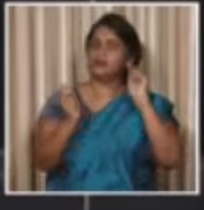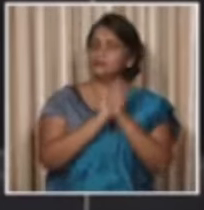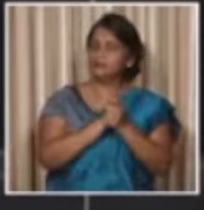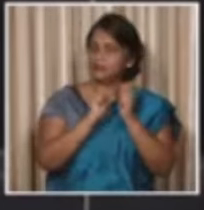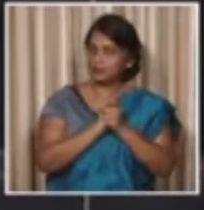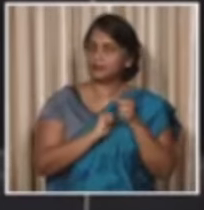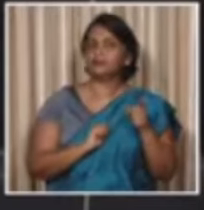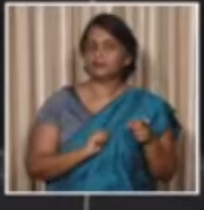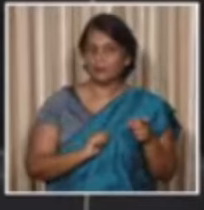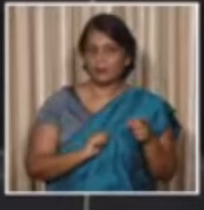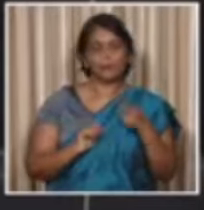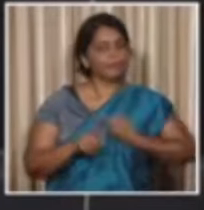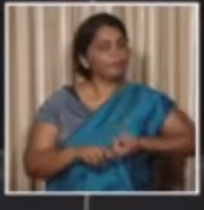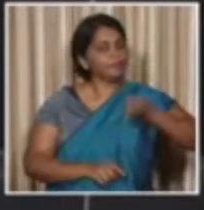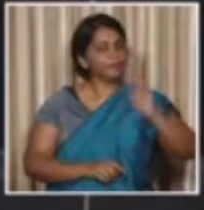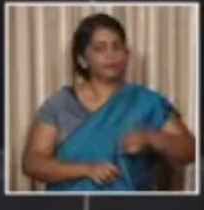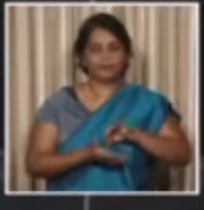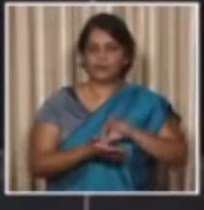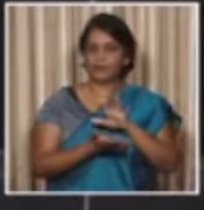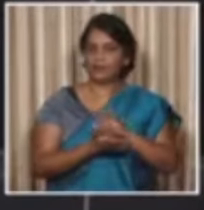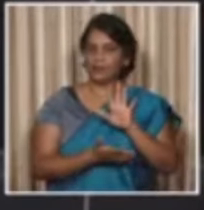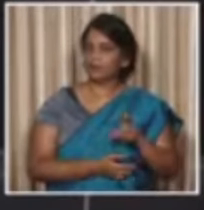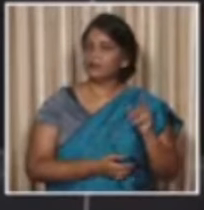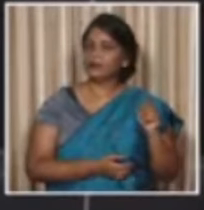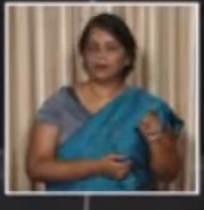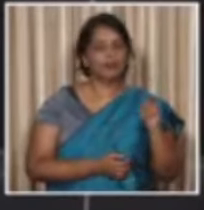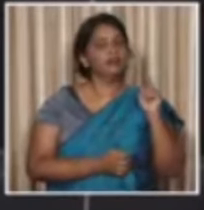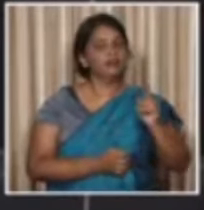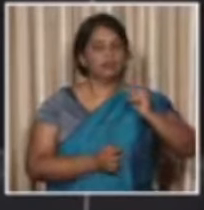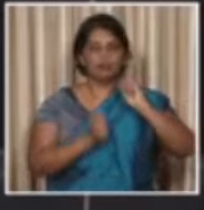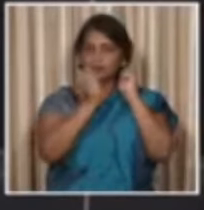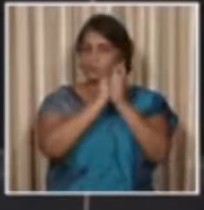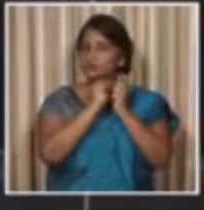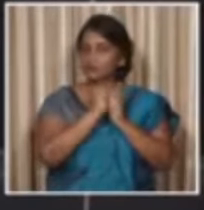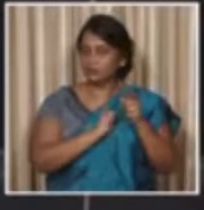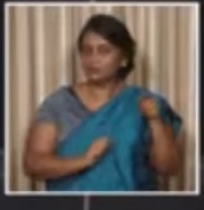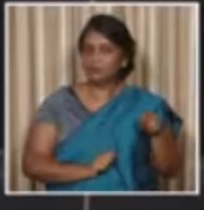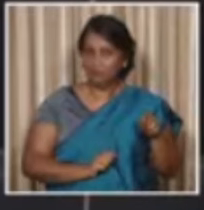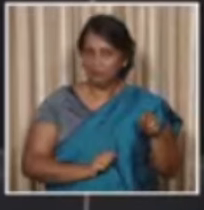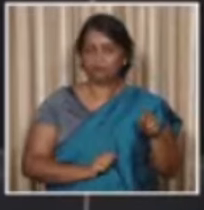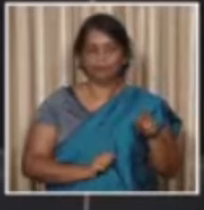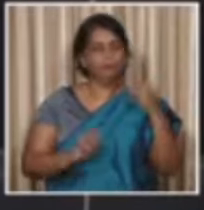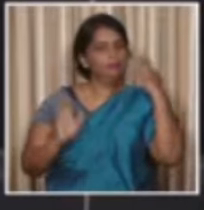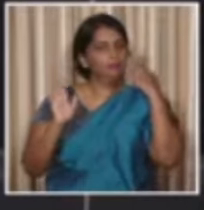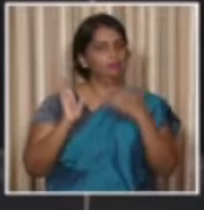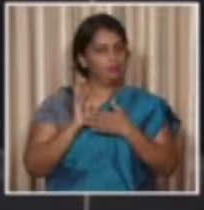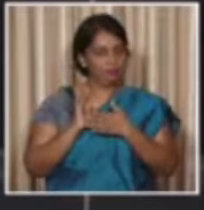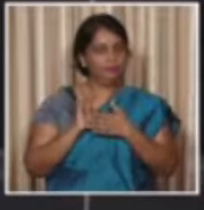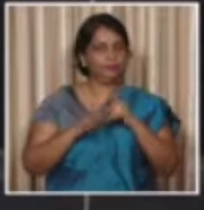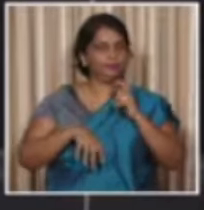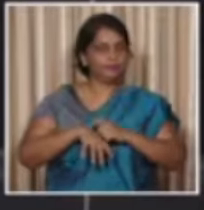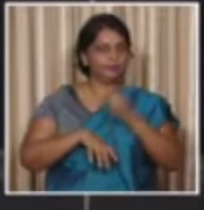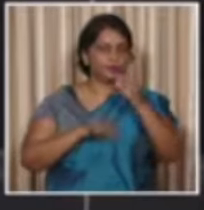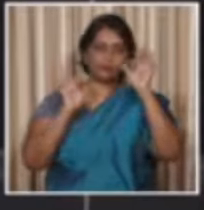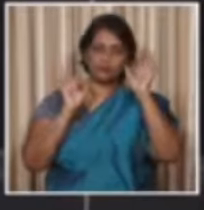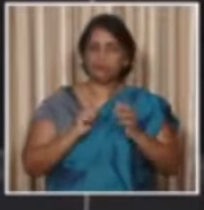සංශෝධනයන් සම්මත කරන අවස්ථාවේදී එම සංශෝධනයන් වලට ඉඩකඩ